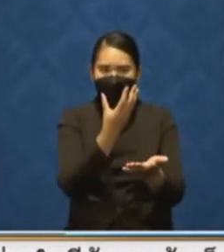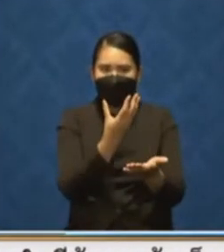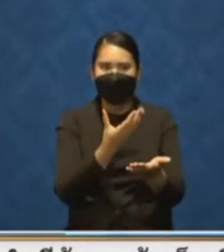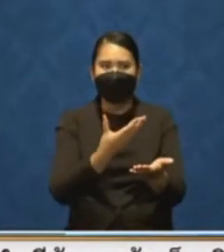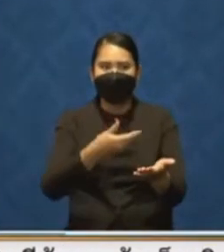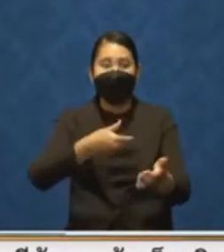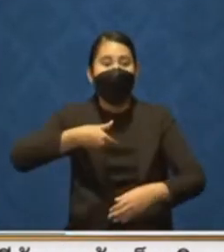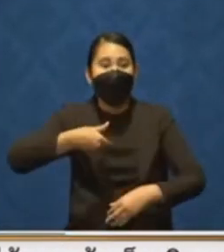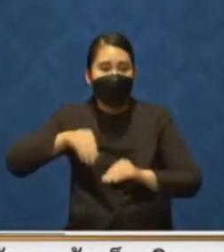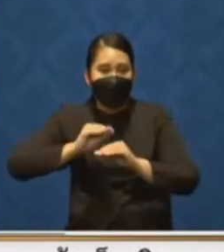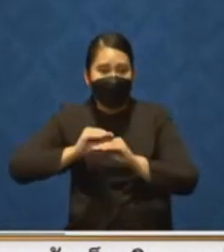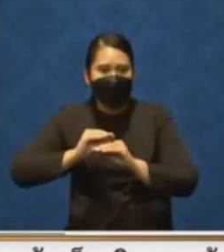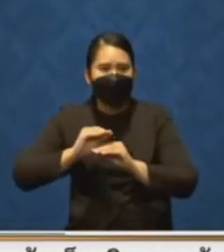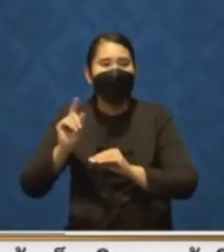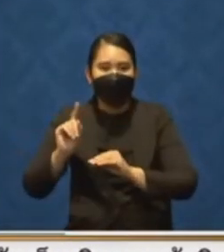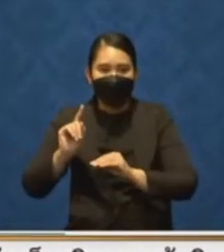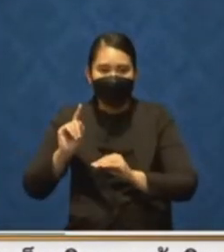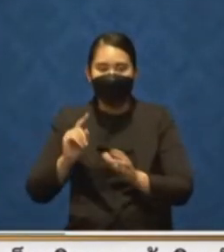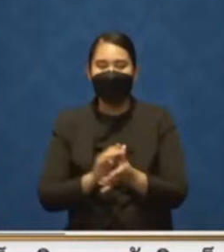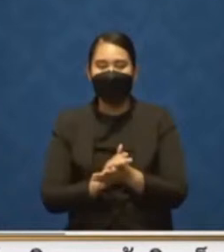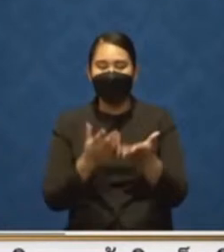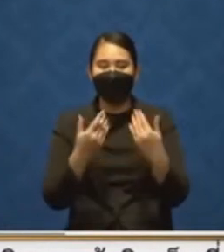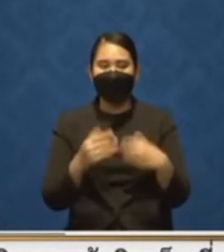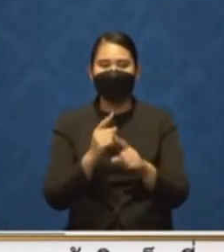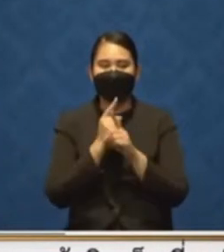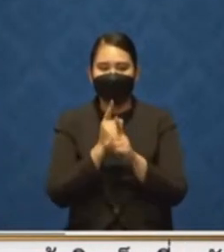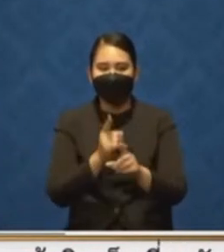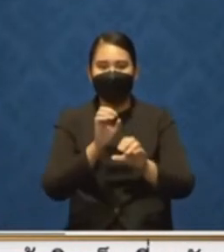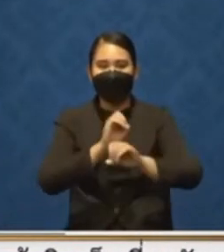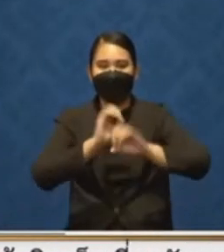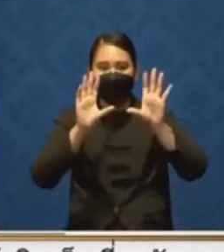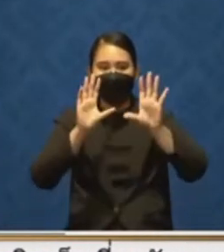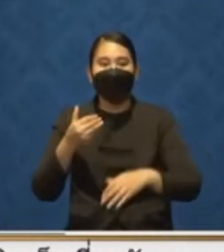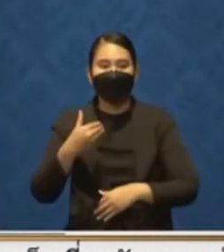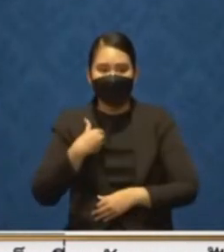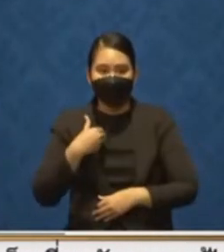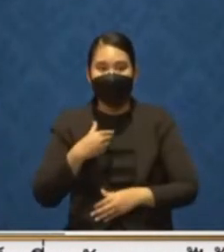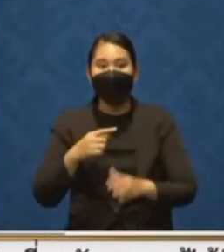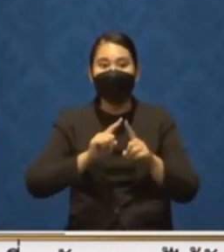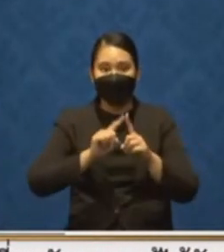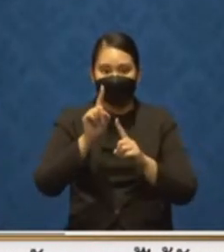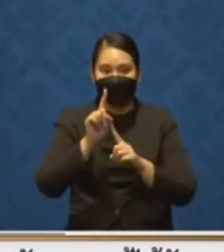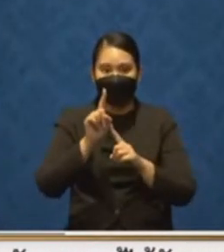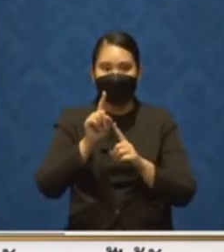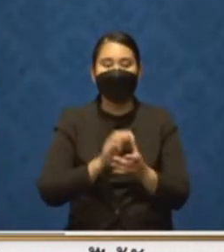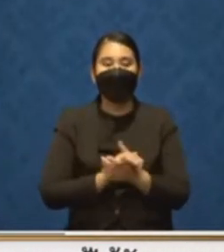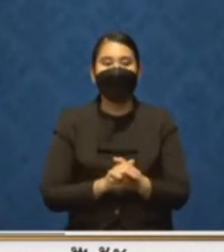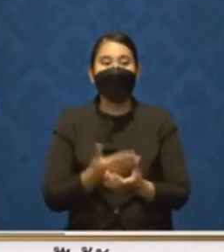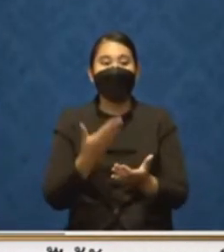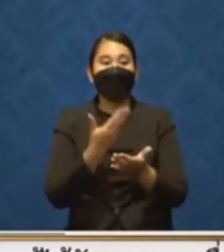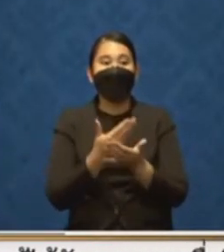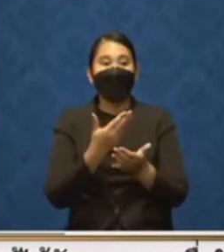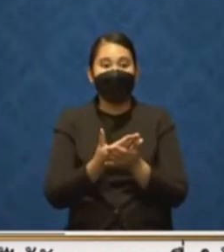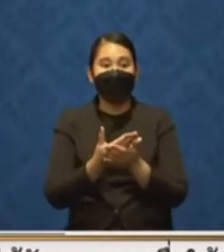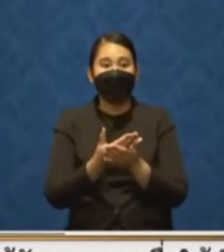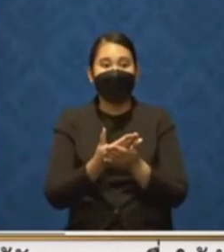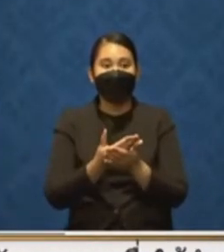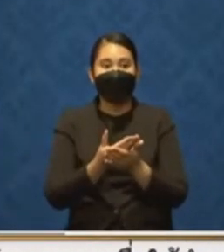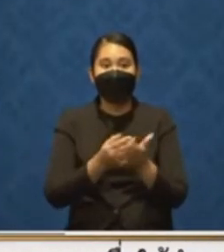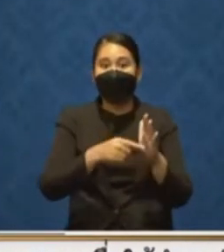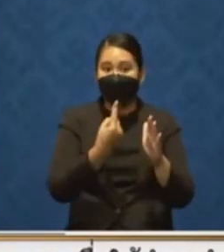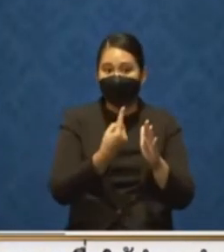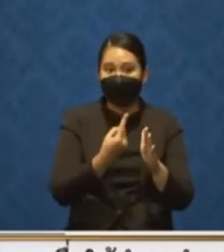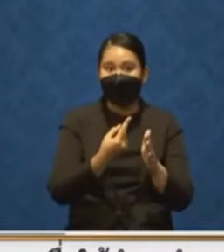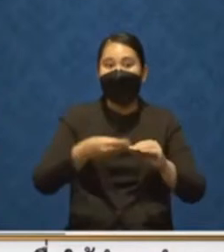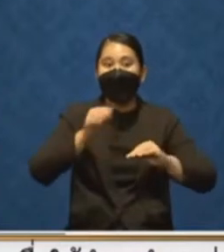ราคาแล้วก็ยึดหลักชัดเจนครับว่า 1ถ้าต้นทุนไม่เพิ่มไม่ให้